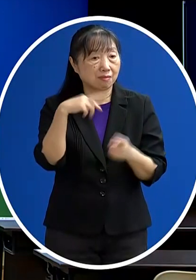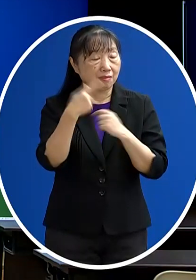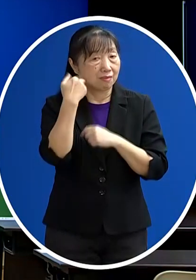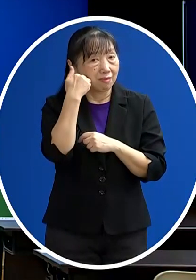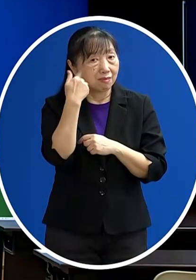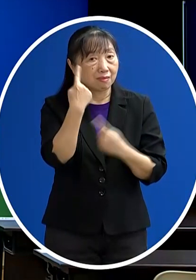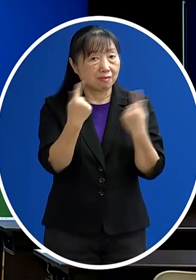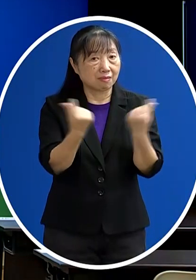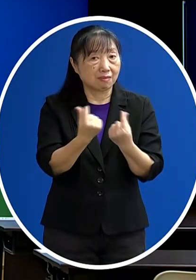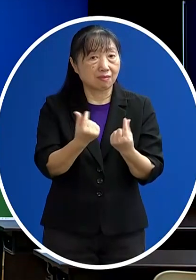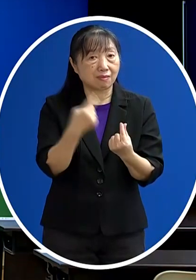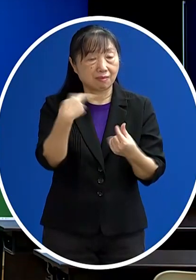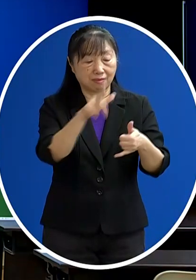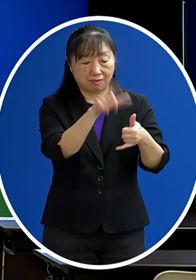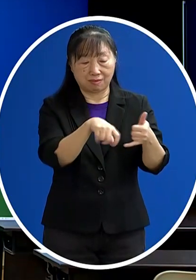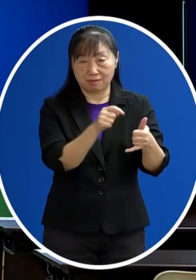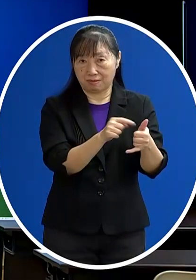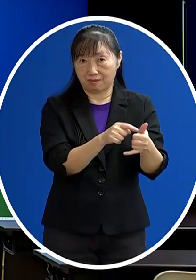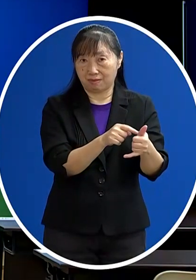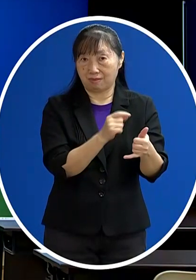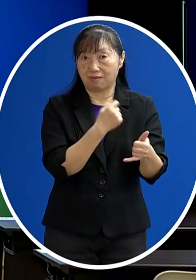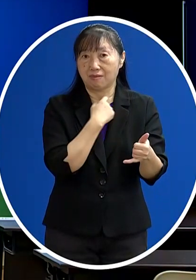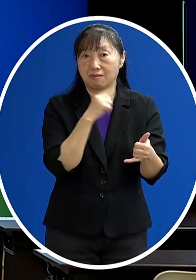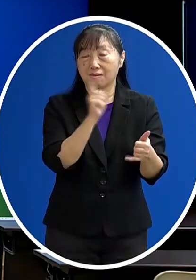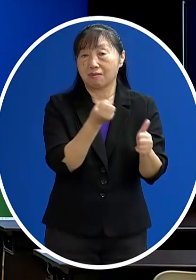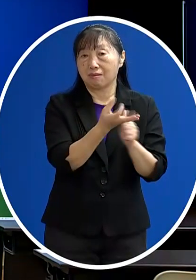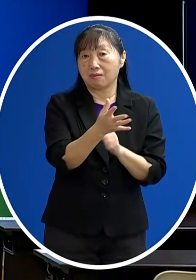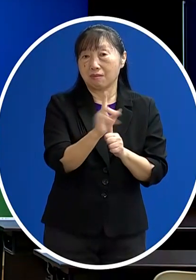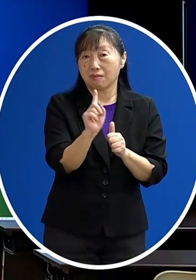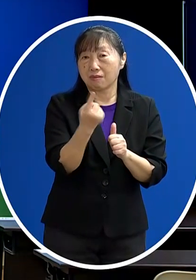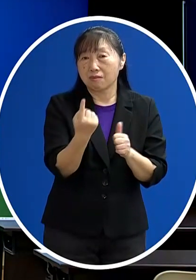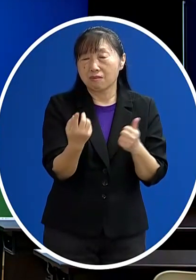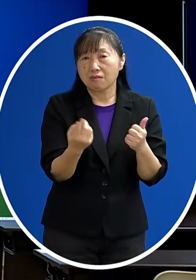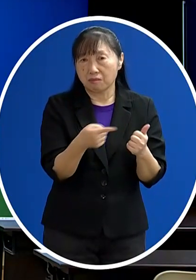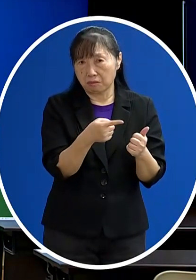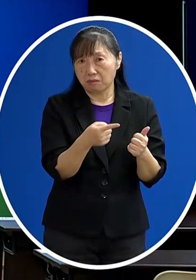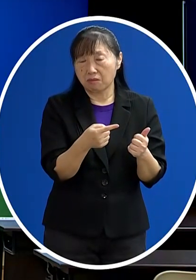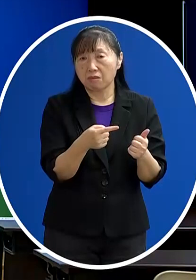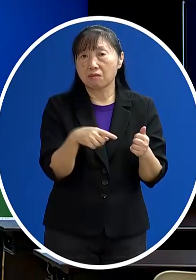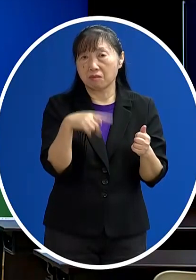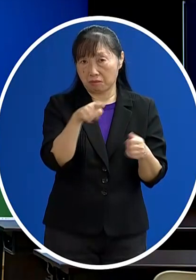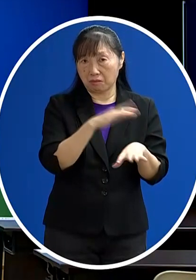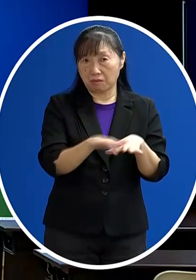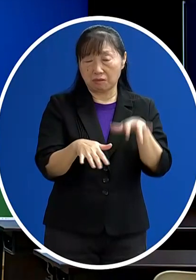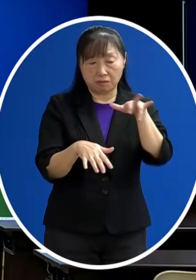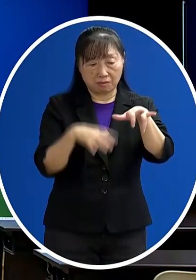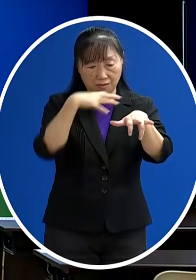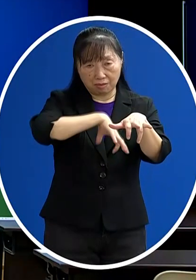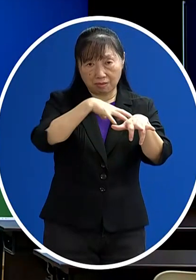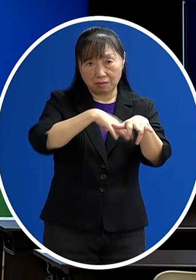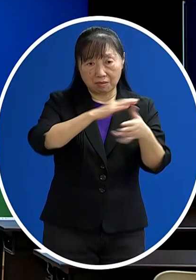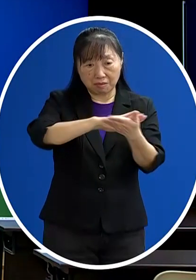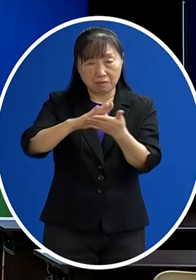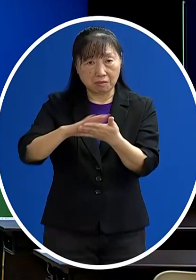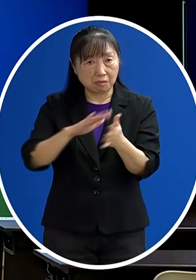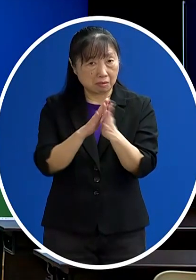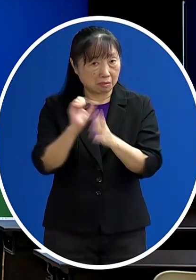說我們這個個案他究竟是如何感染到 那我們是否會加強所謂機艙的一些傾銷的指引 謝謝